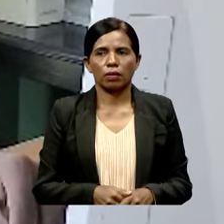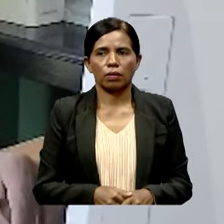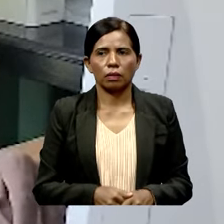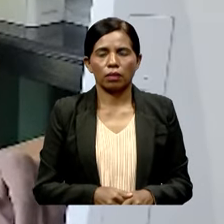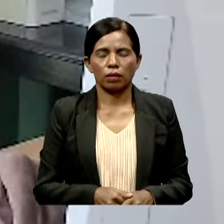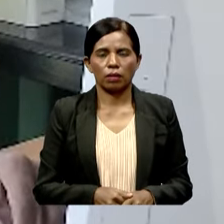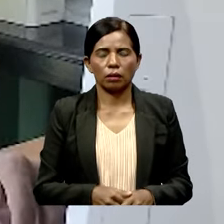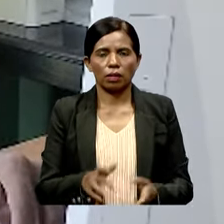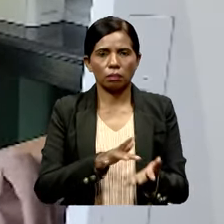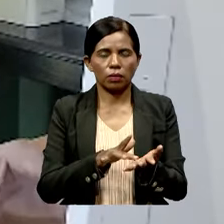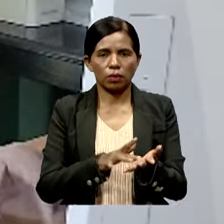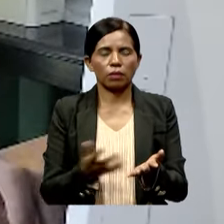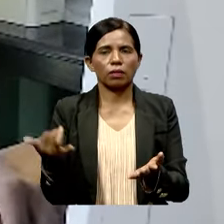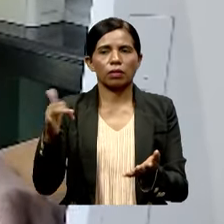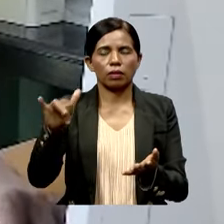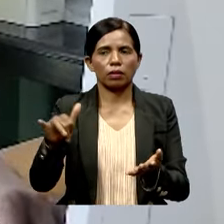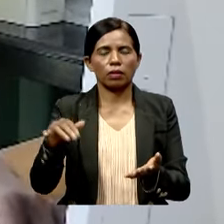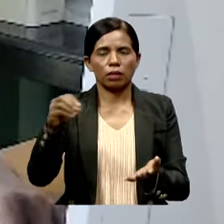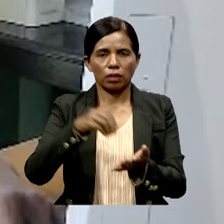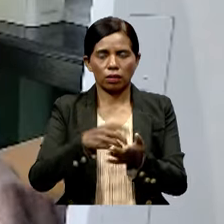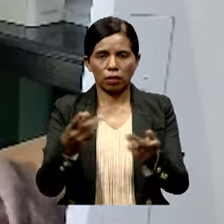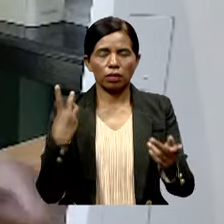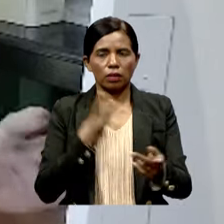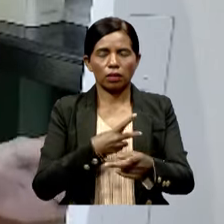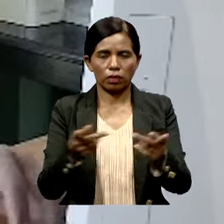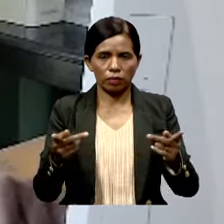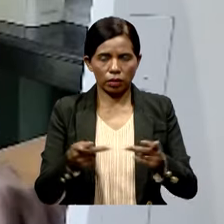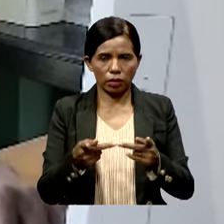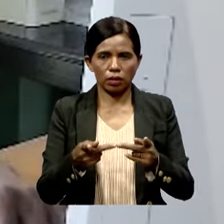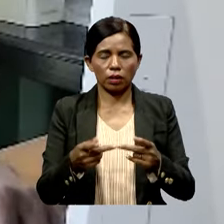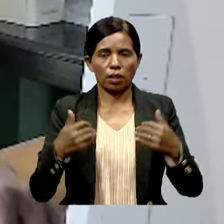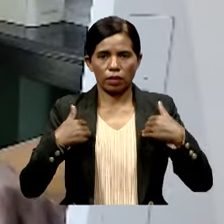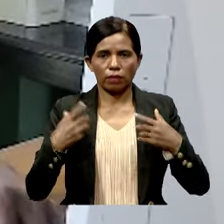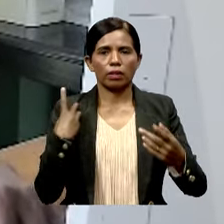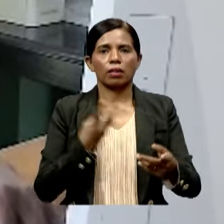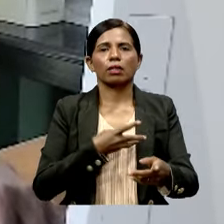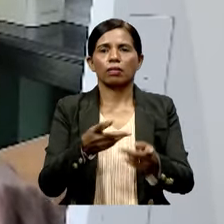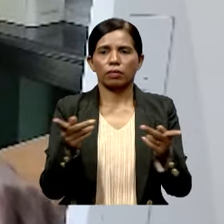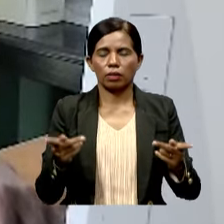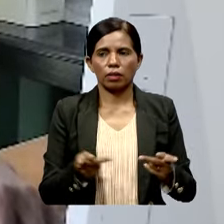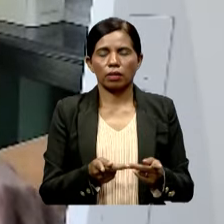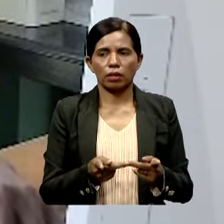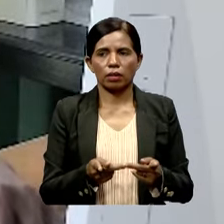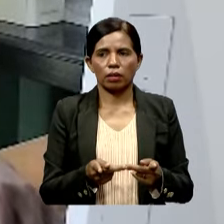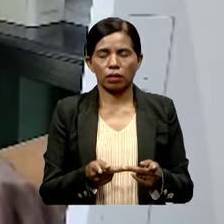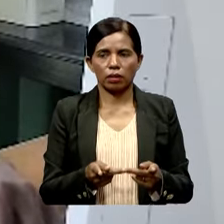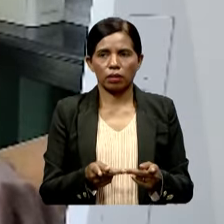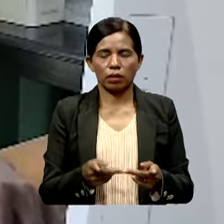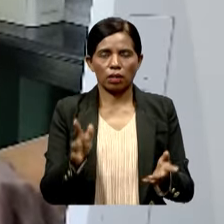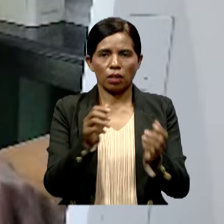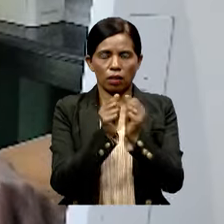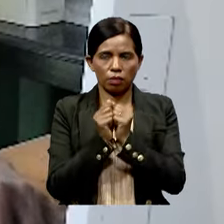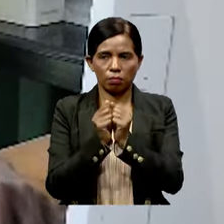item hirak nebe ita armazena itene fating o disponibel ya itene fating ni disponibilidade hamutu